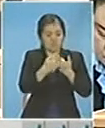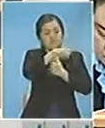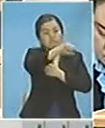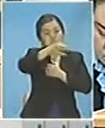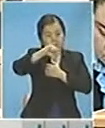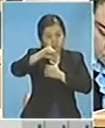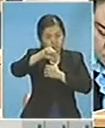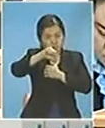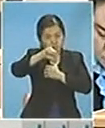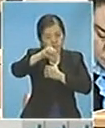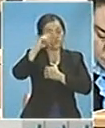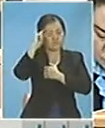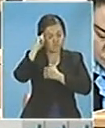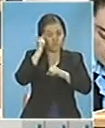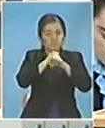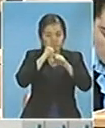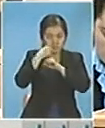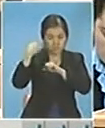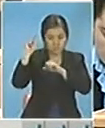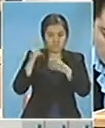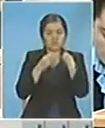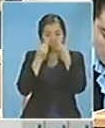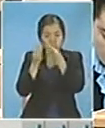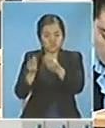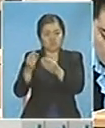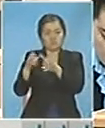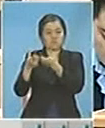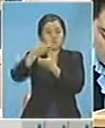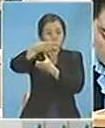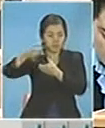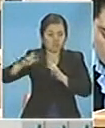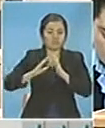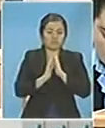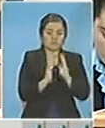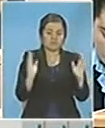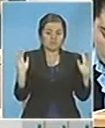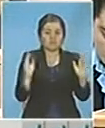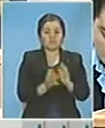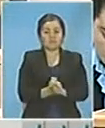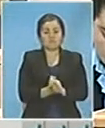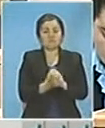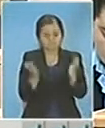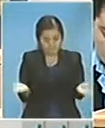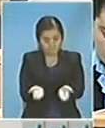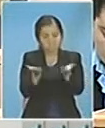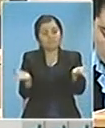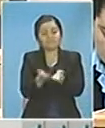ก็คงได้ทำประโยชน์ครั้งนี้ละค่ะค่ะขอบคุณค่ะดิฉันก็